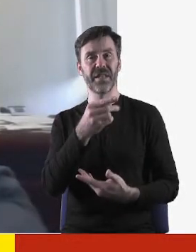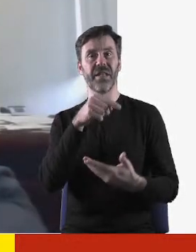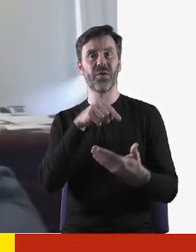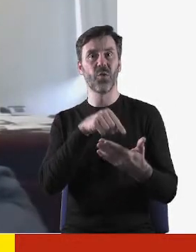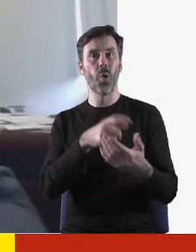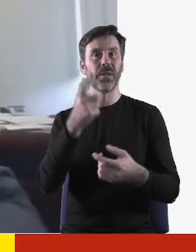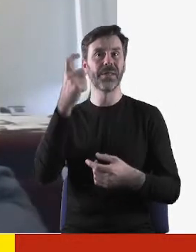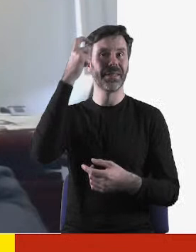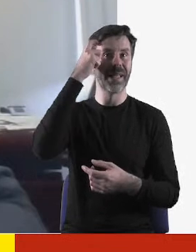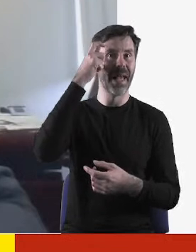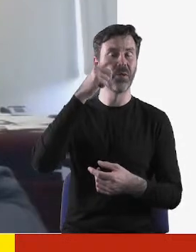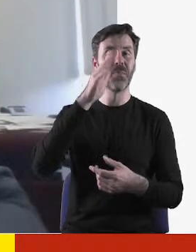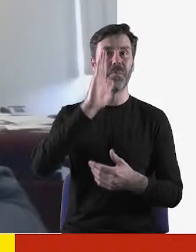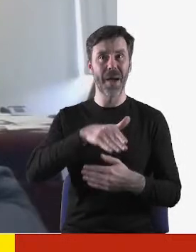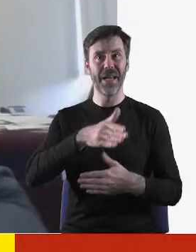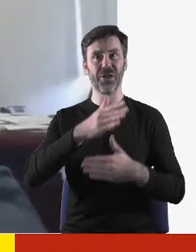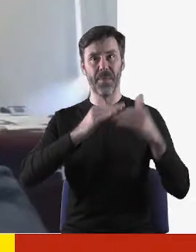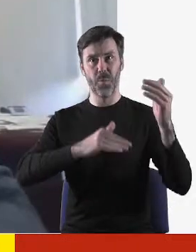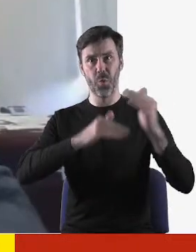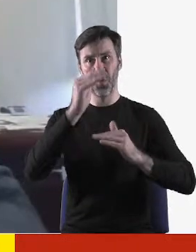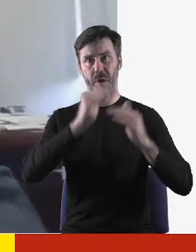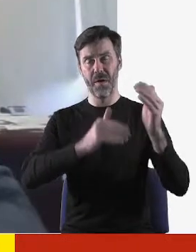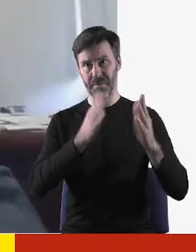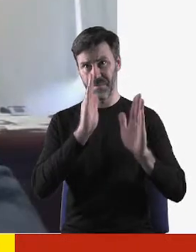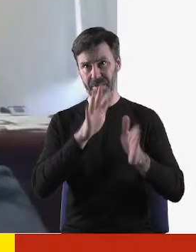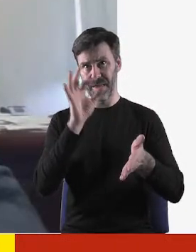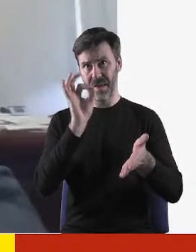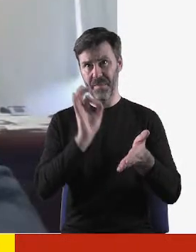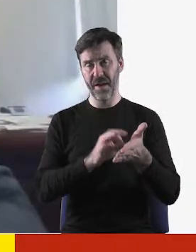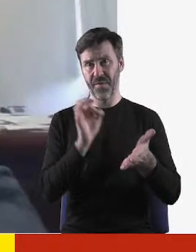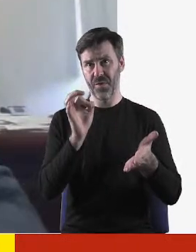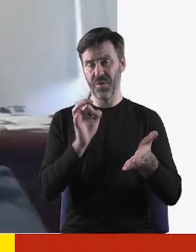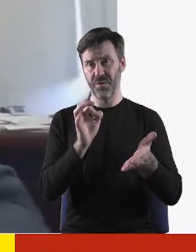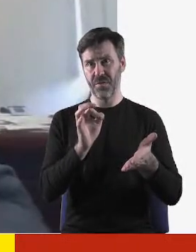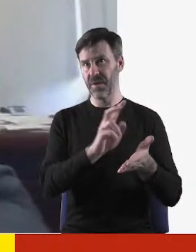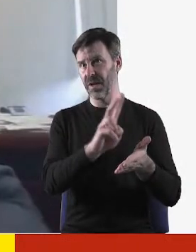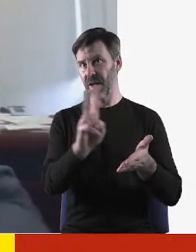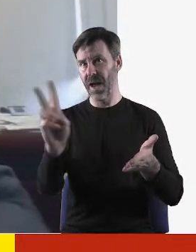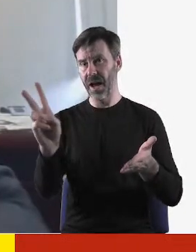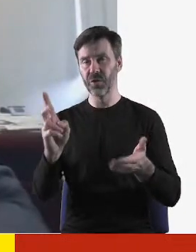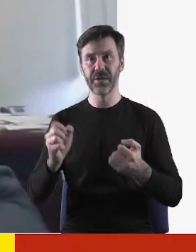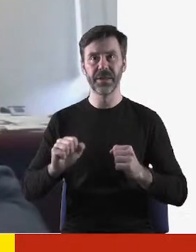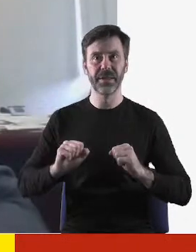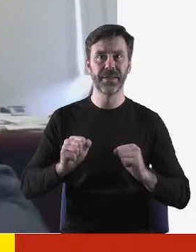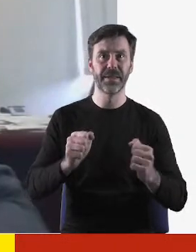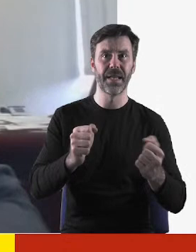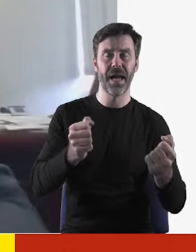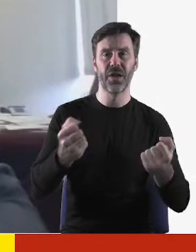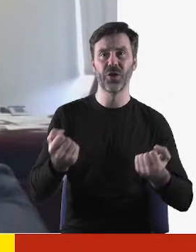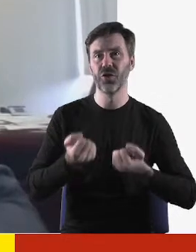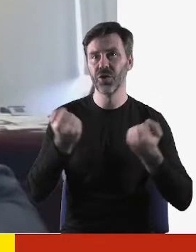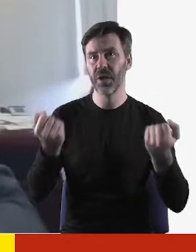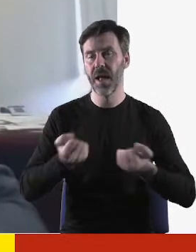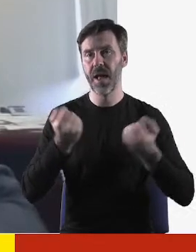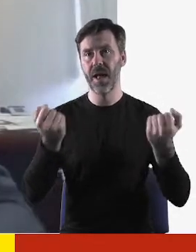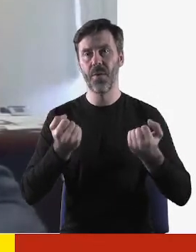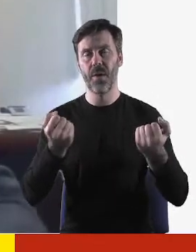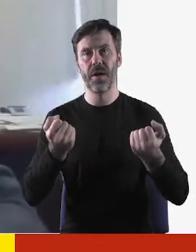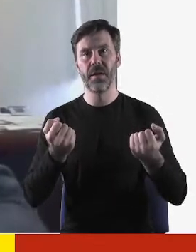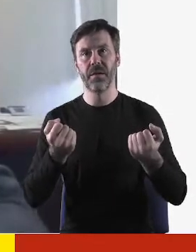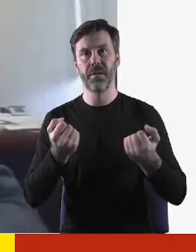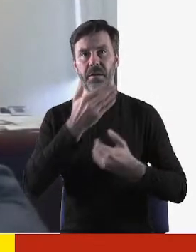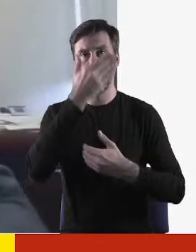centra, no one powstają i będą one tworzone. I każdy z nas dokłada starań i będzie dokładał starań. To, czy